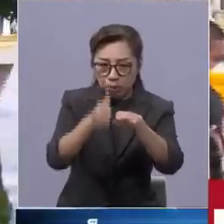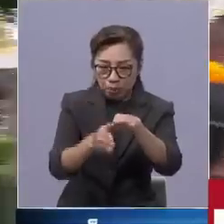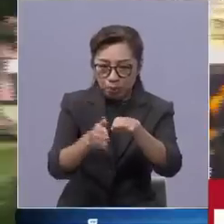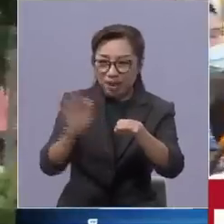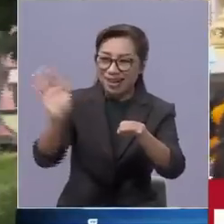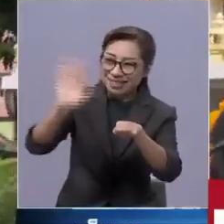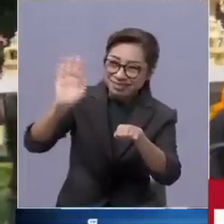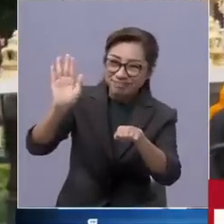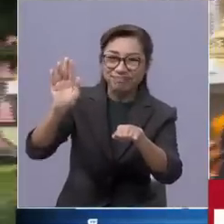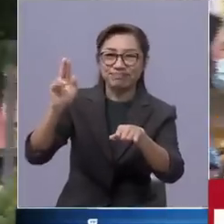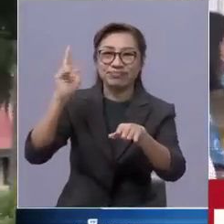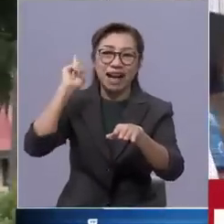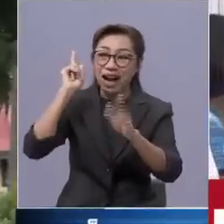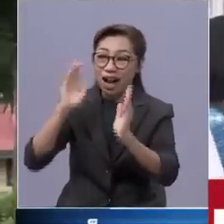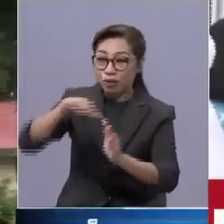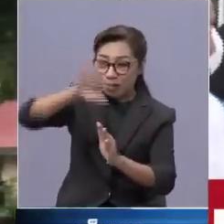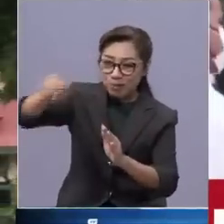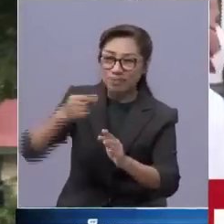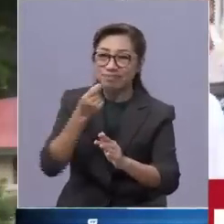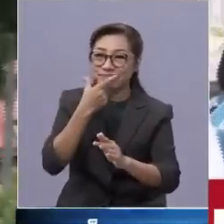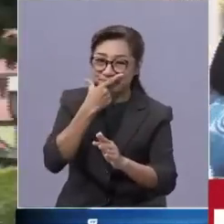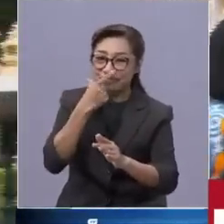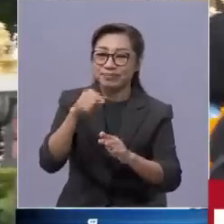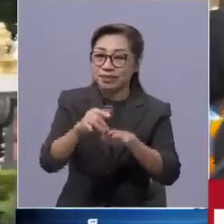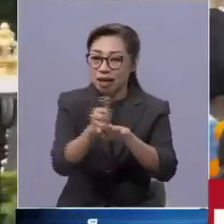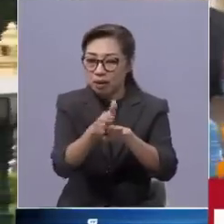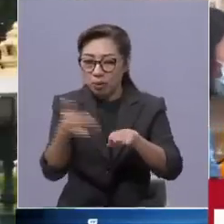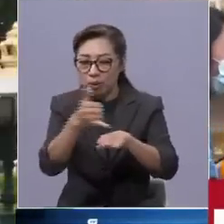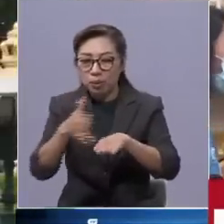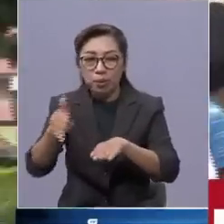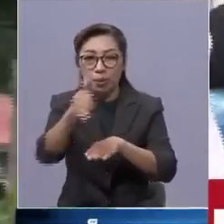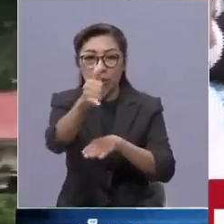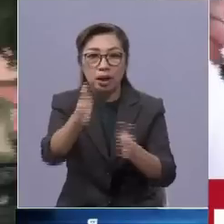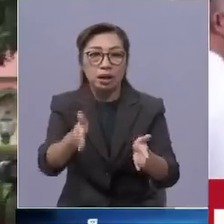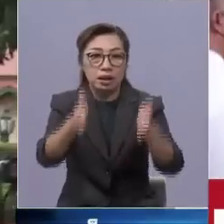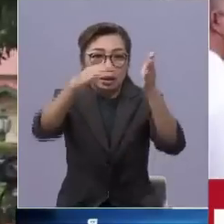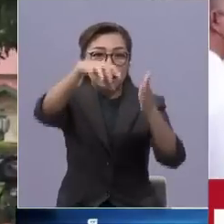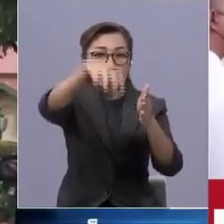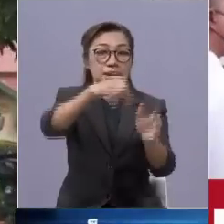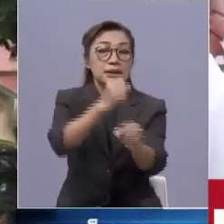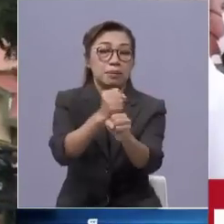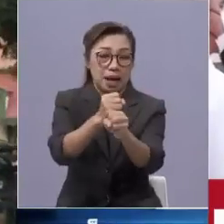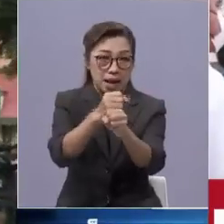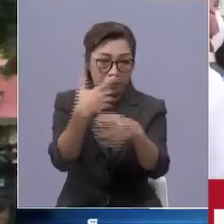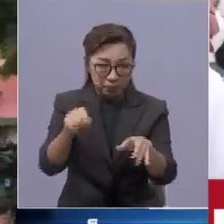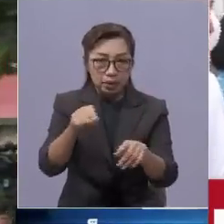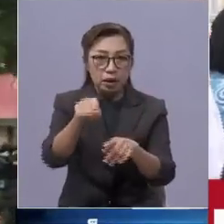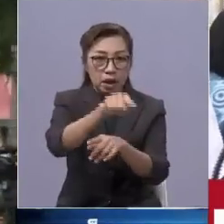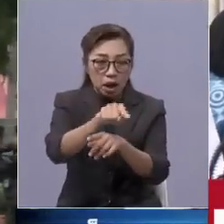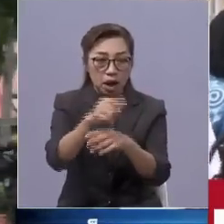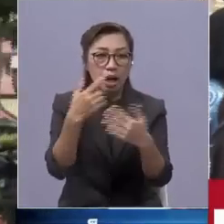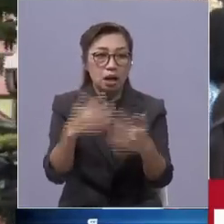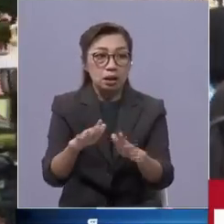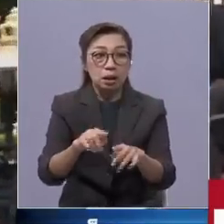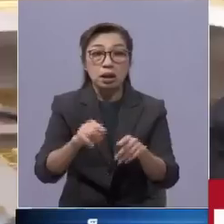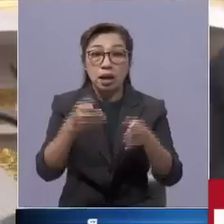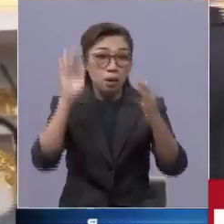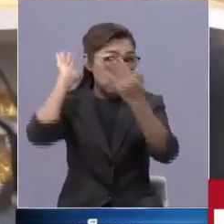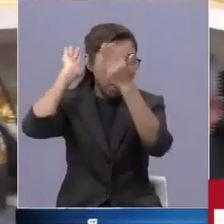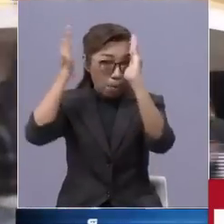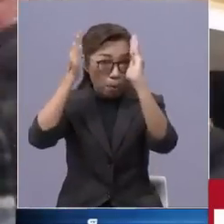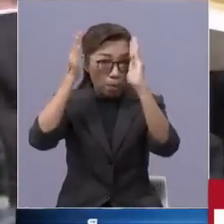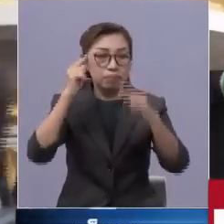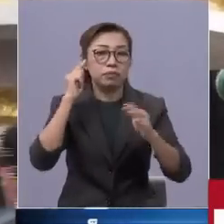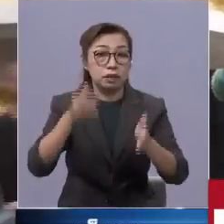ที่ยิ้มแย้มก่อนขึ้นตึกไปยังตึกไทยคู่ฟ้าถือเลิกเวลาหลังเคารพธงชาตินะครับขึ้นไปไหว้พระพรหมที่อยู่บนยอดตึกไทยคู่ฟ้